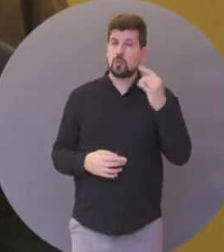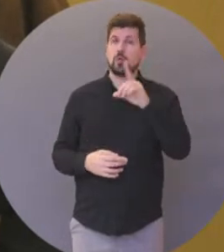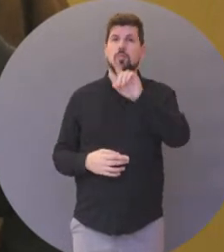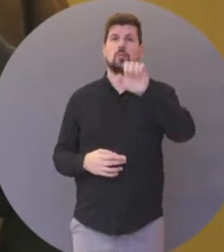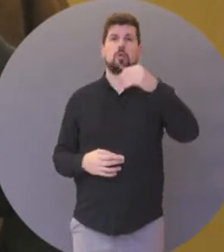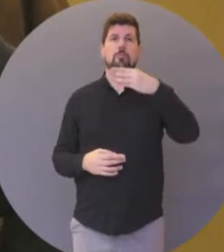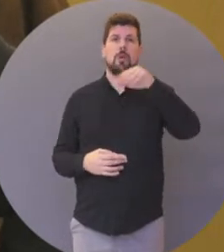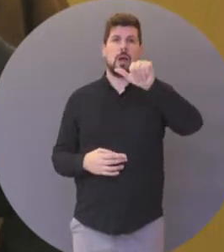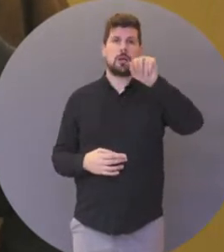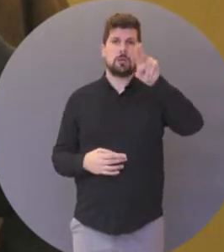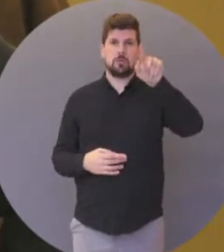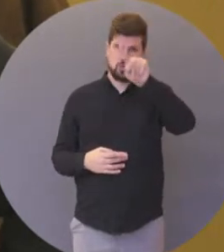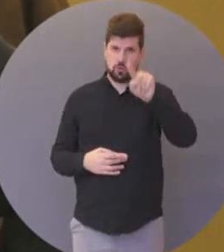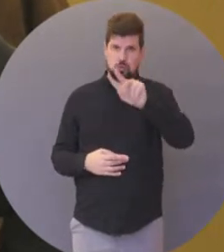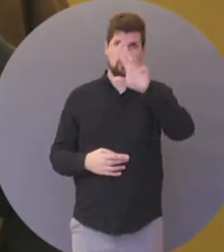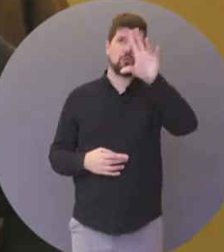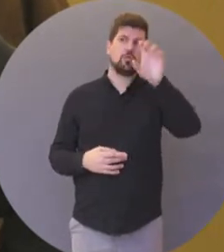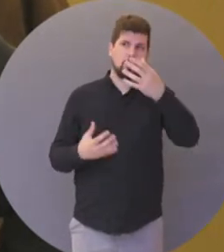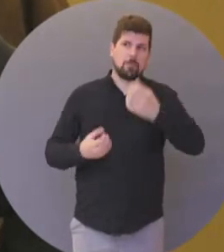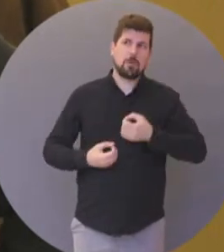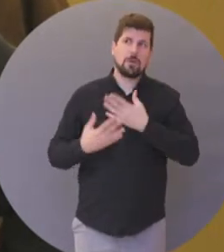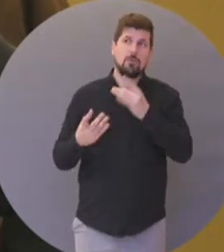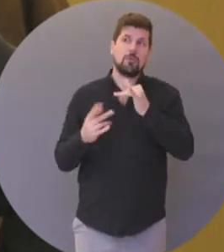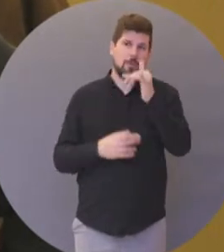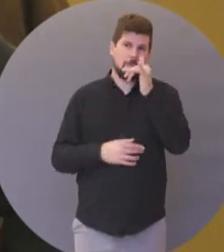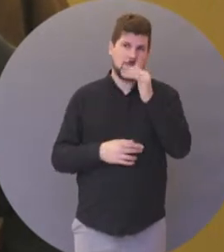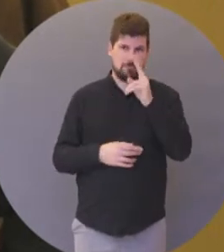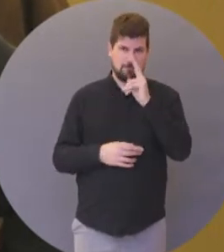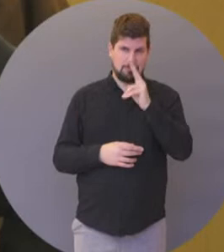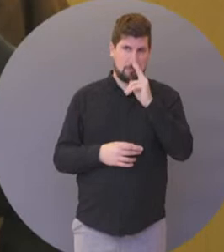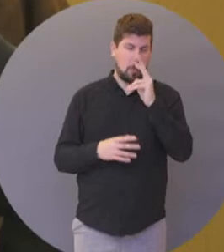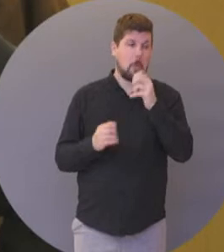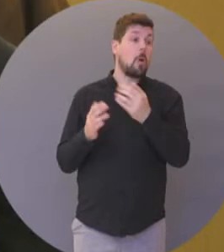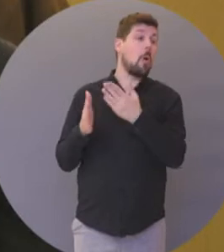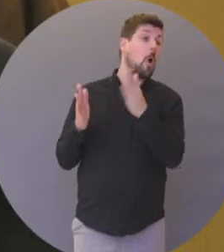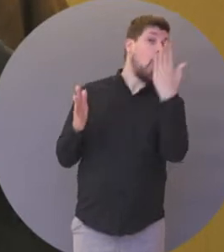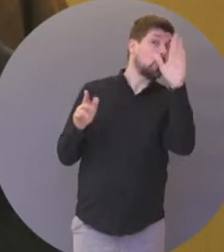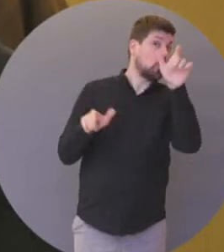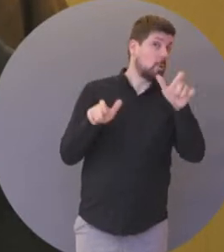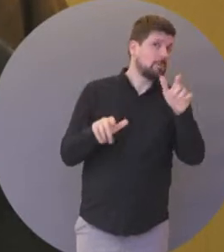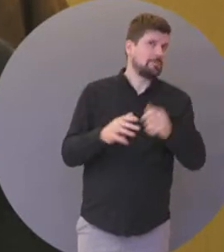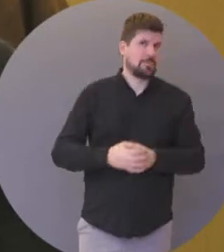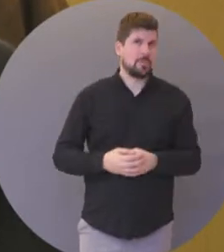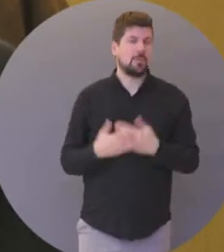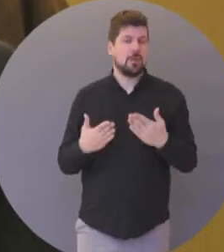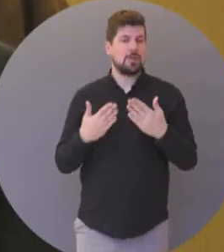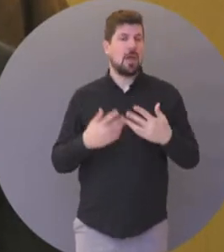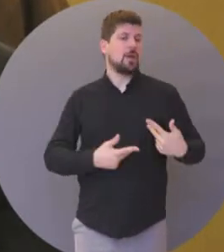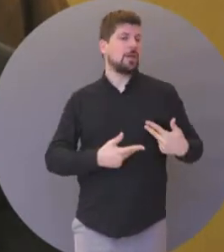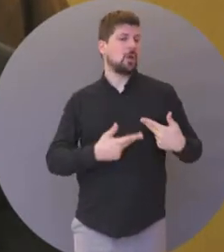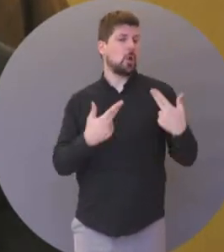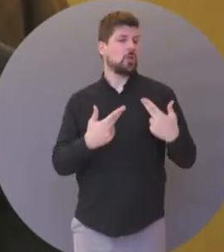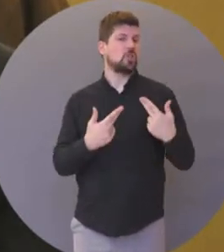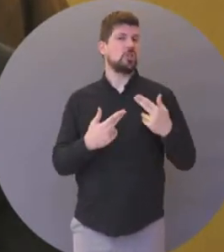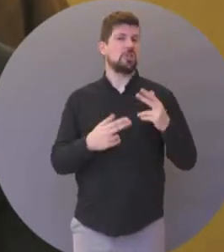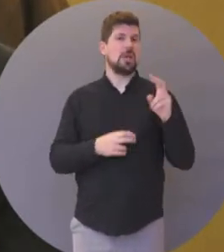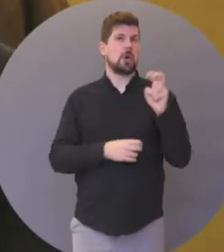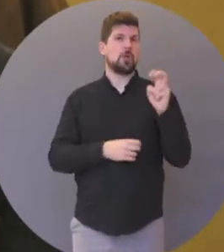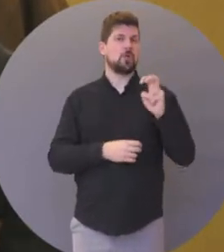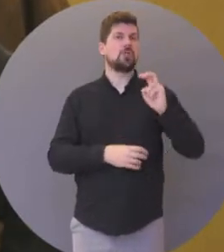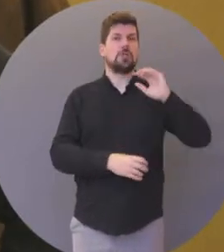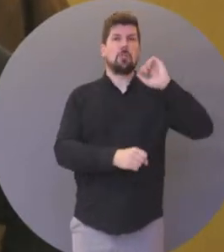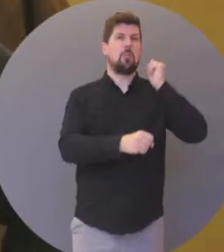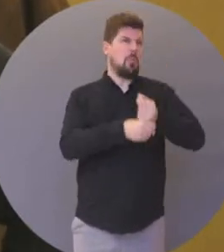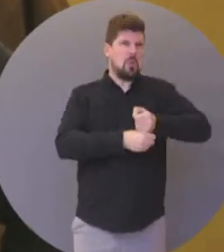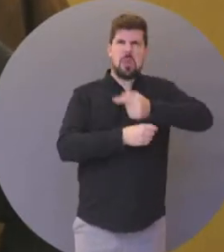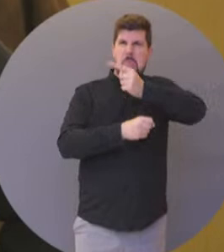si j'avais de l'humour j'irai au-delà qu'on était passé de l'air de l'écologie punitive à celle de l'économie punitive